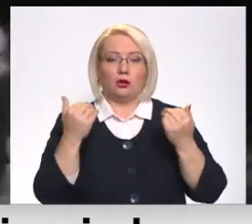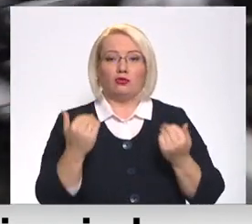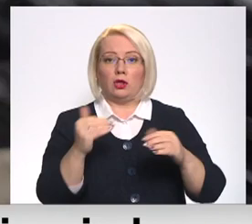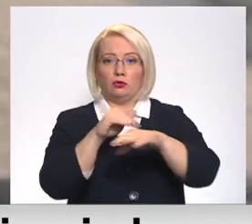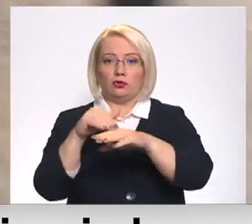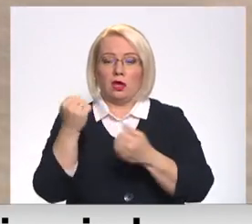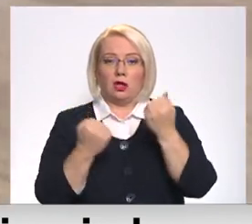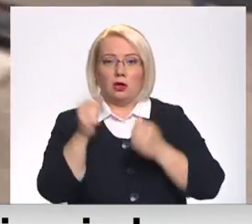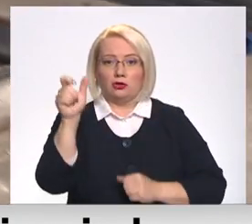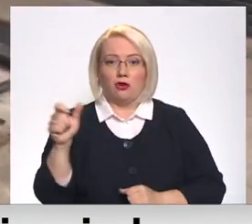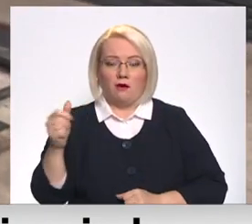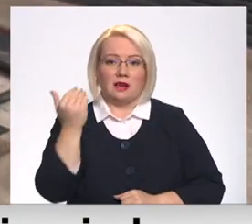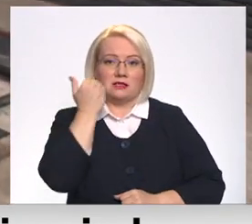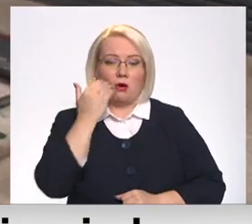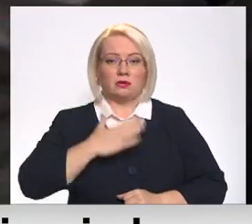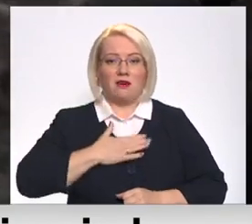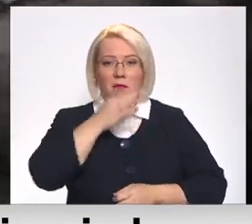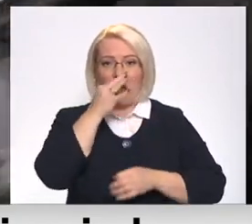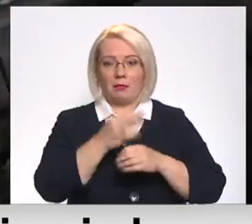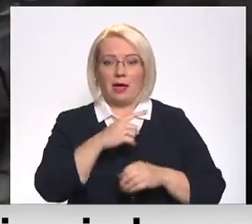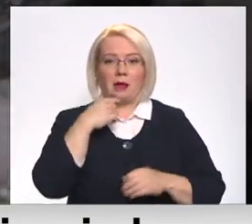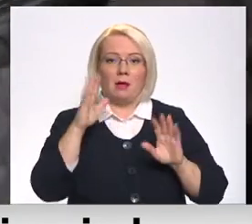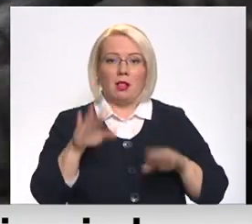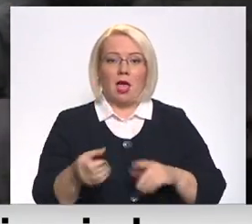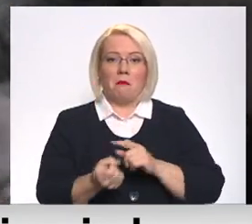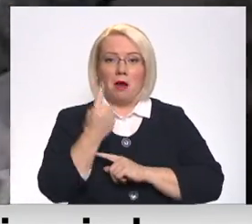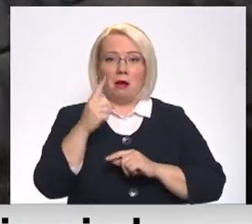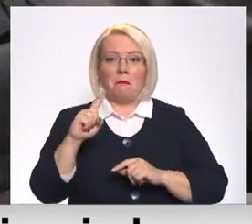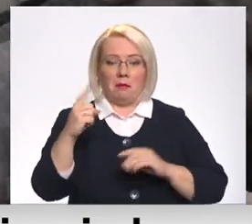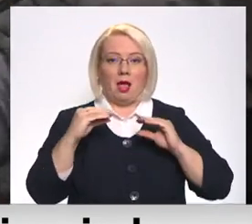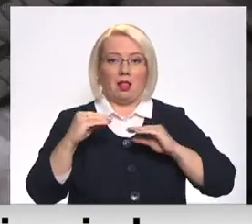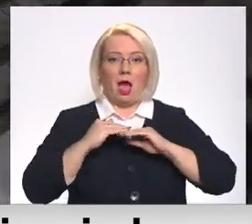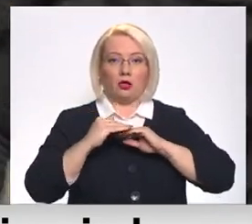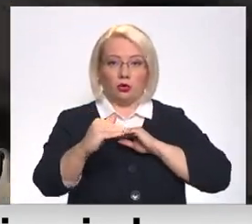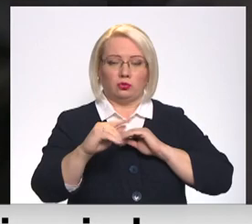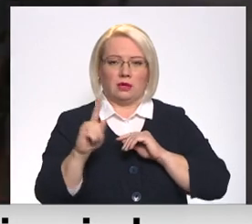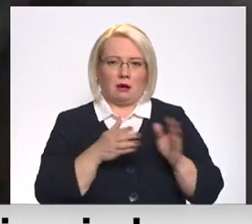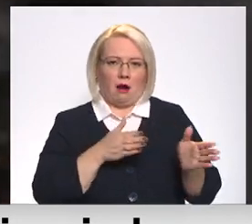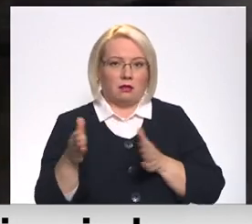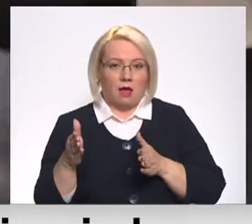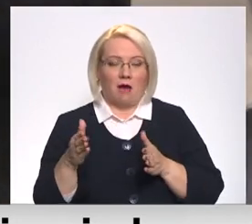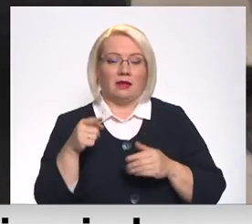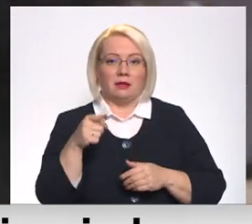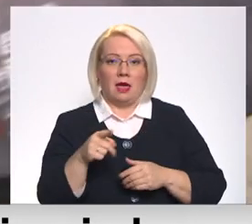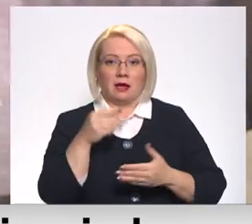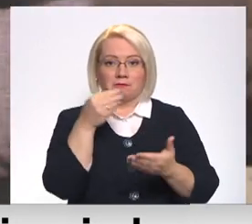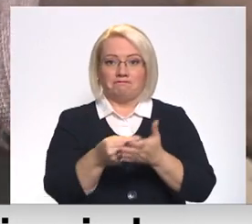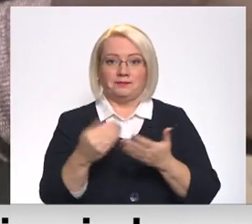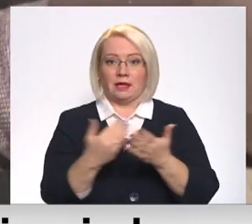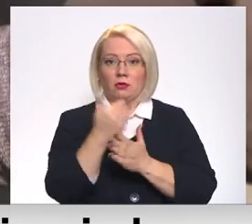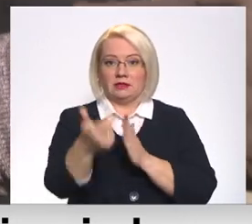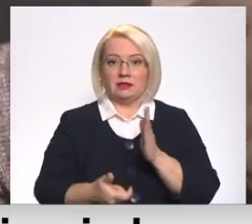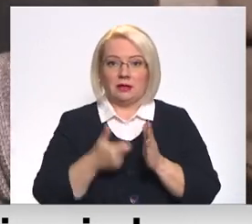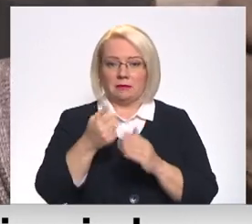uzrunāties šoferi sevi sauc par atbildīgiem. Vēlas, lai parādoties pirmajai leduskārtai, viņi ir gatavi. Tie, kur šodien pērk jaunas riepas,